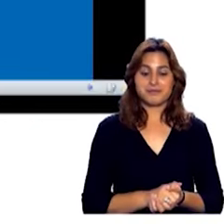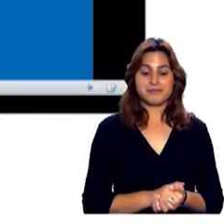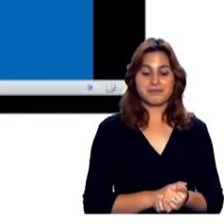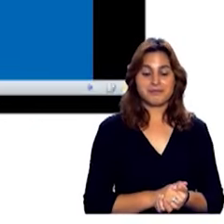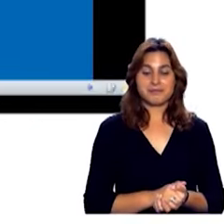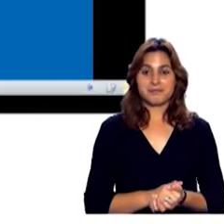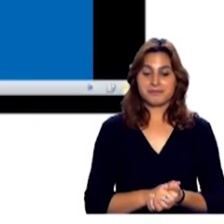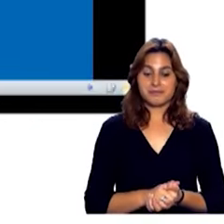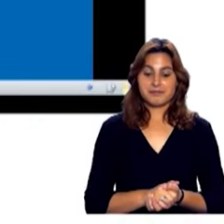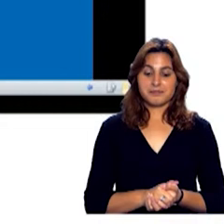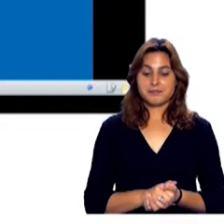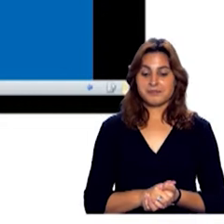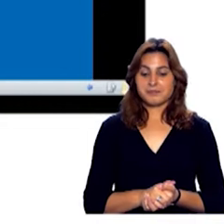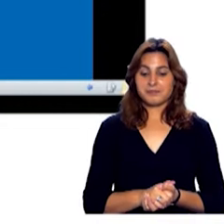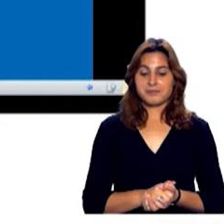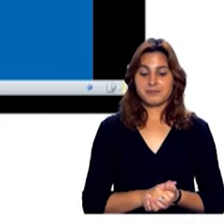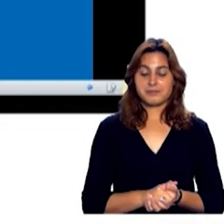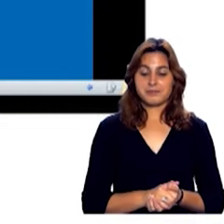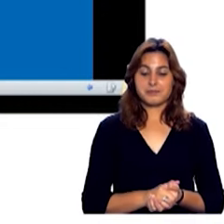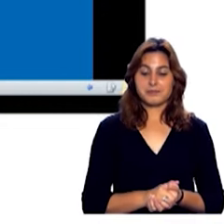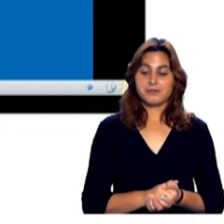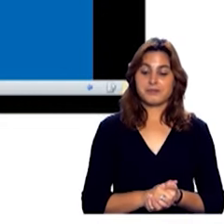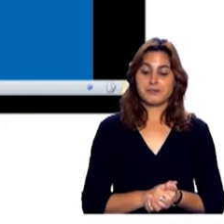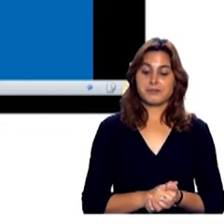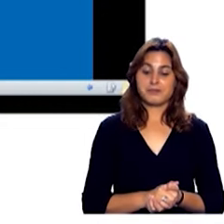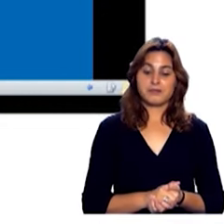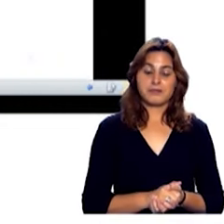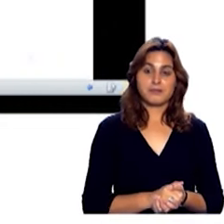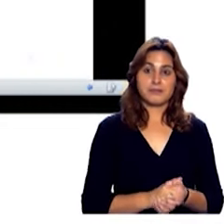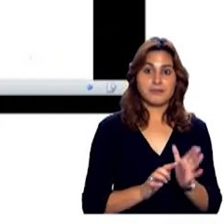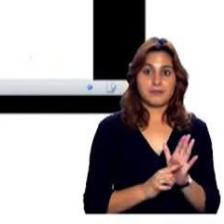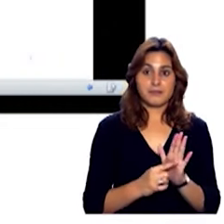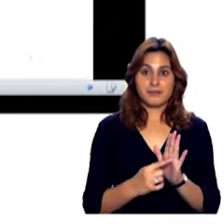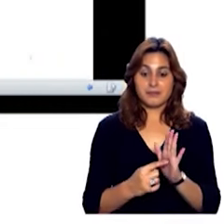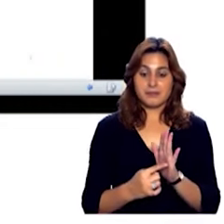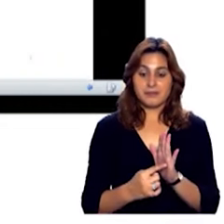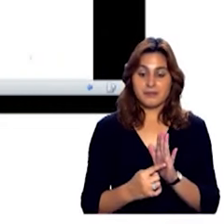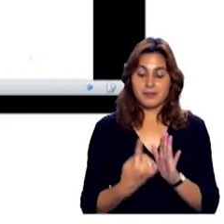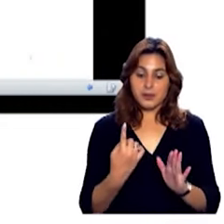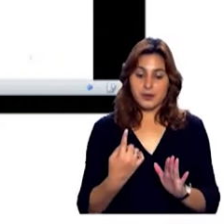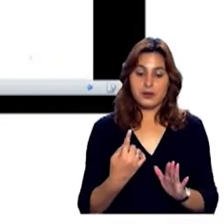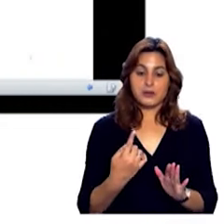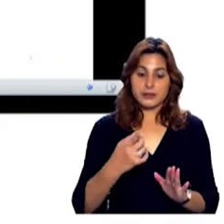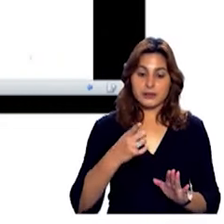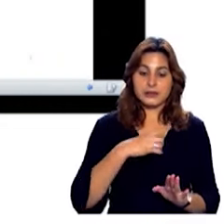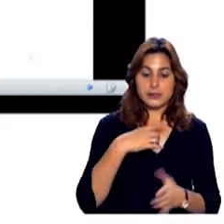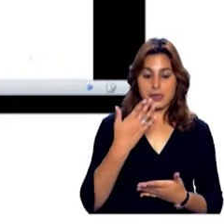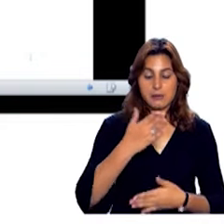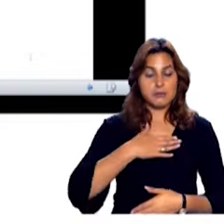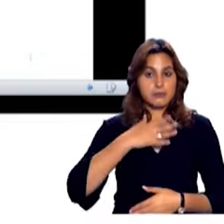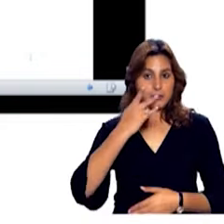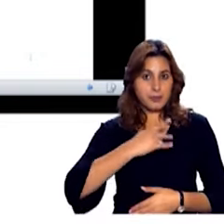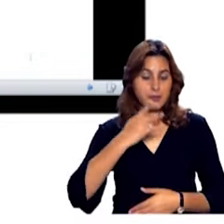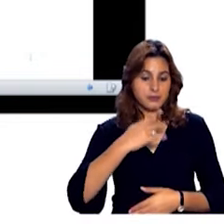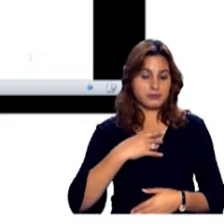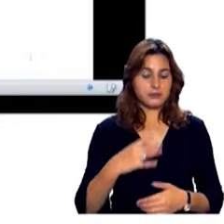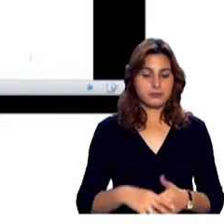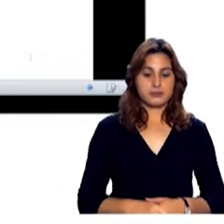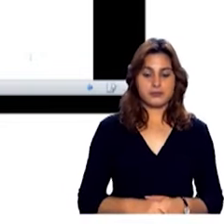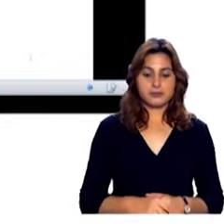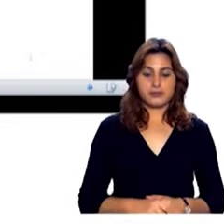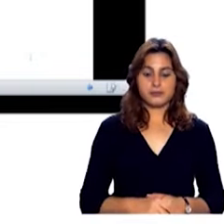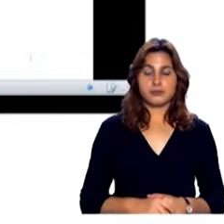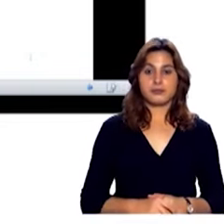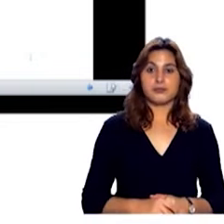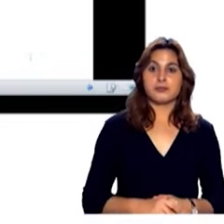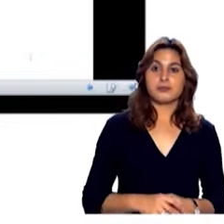presentazione prima di Tutto volevo chiarire GLI argomenti del mio intervento mi stato